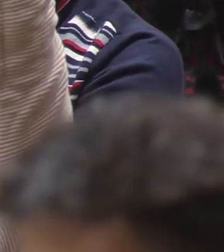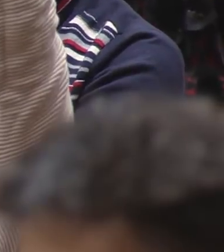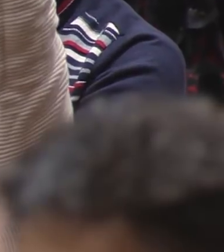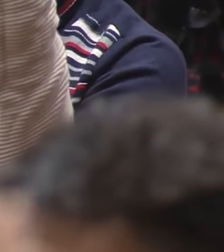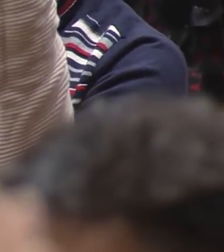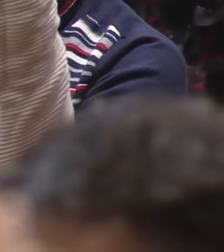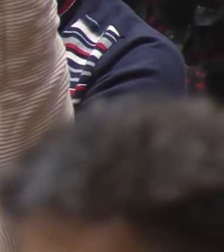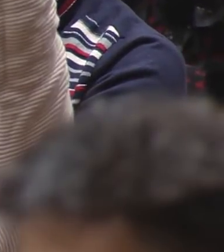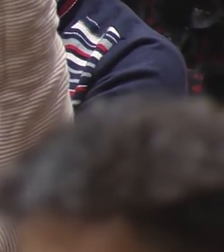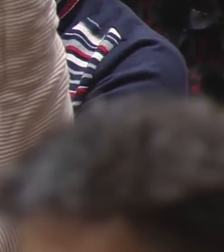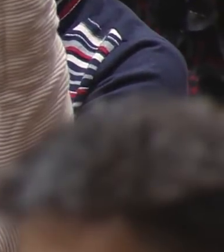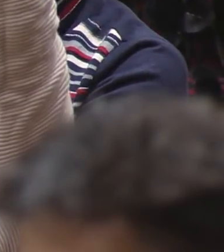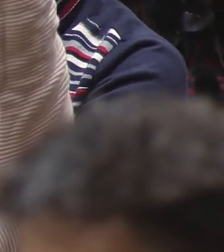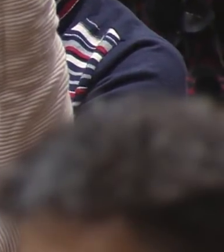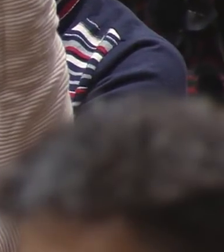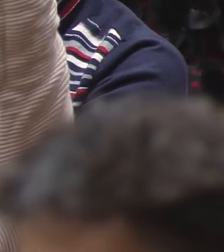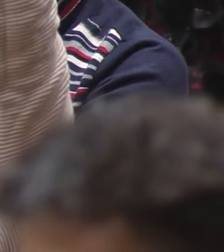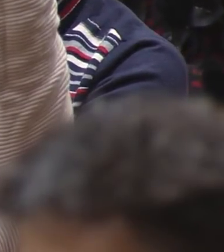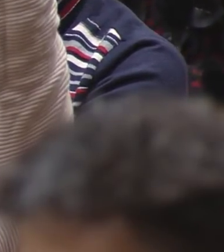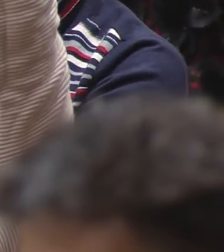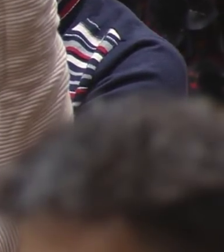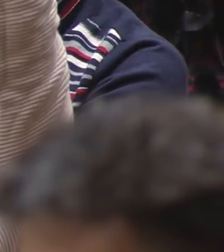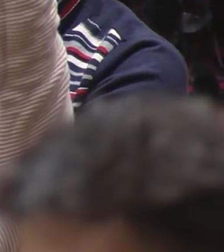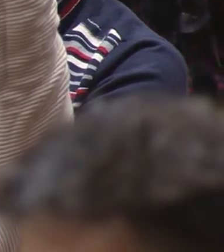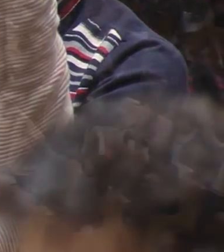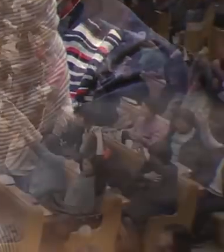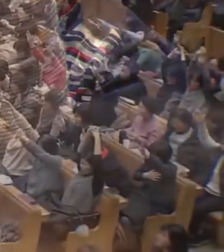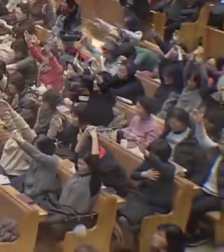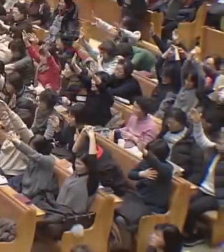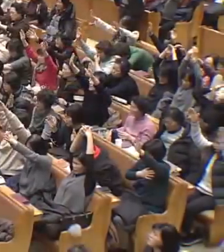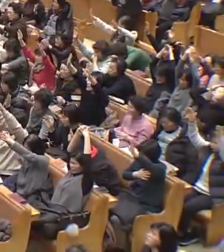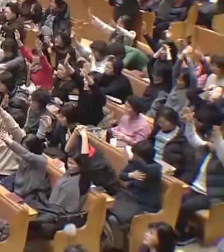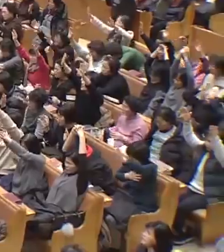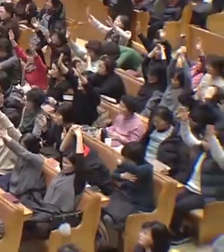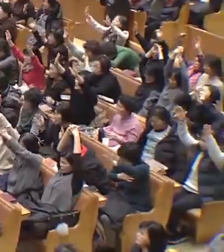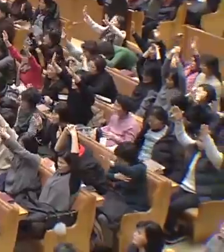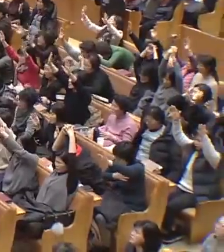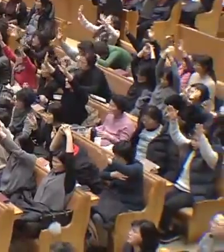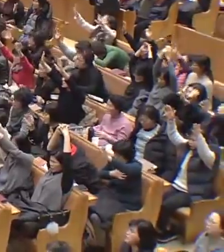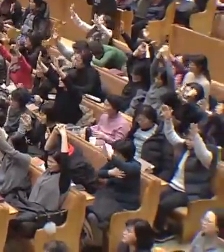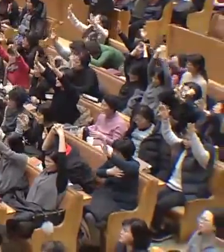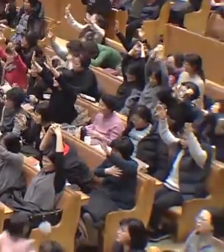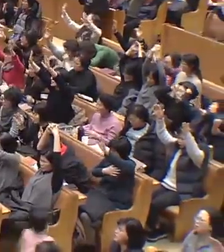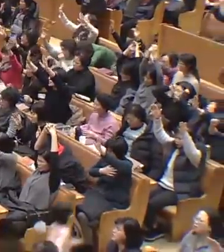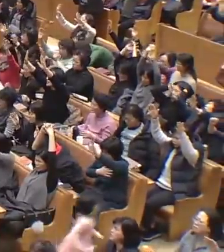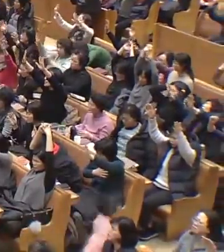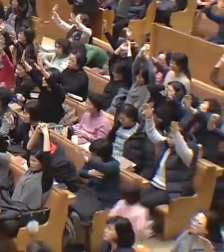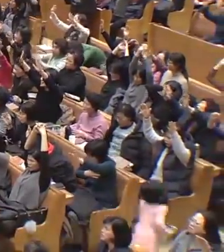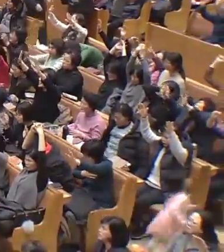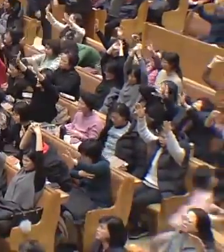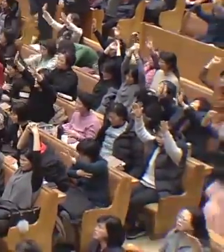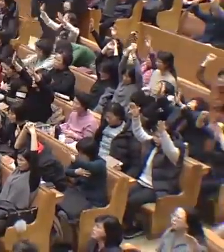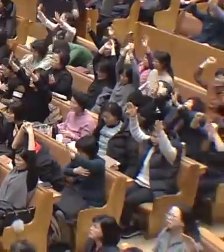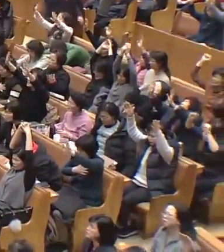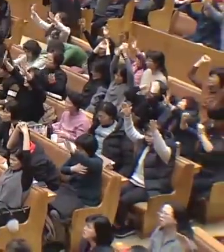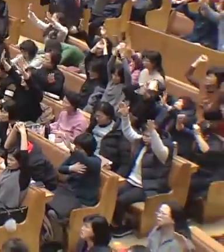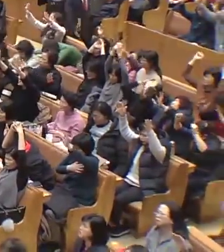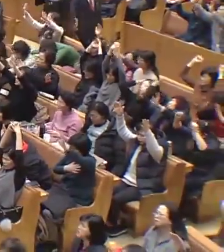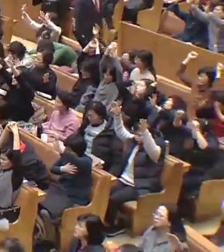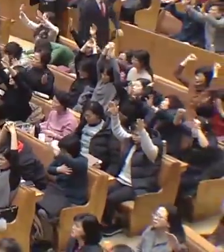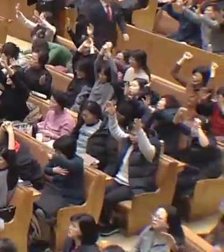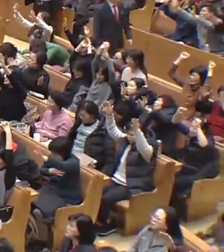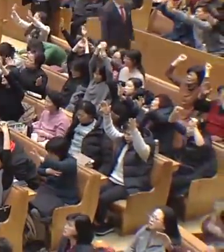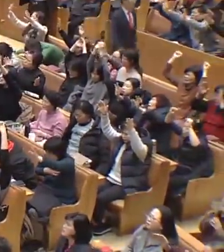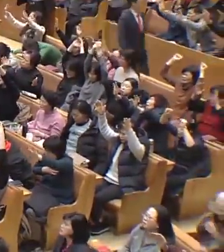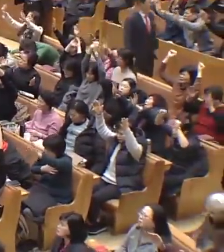주시옵소서. 사랑 입은 자로서 내가 우리 아버지 하나님을 못 닮고 하나님이신 약속을 따라 살아야 되는데 하나님의